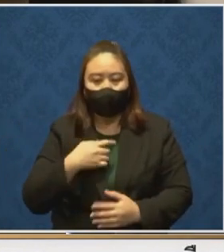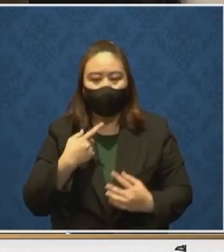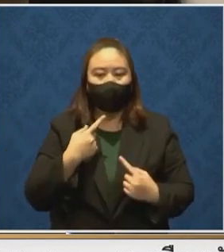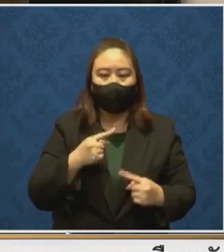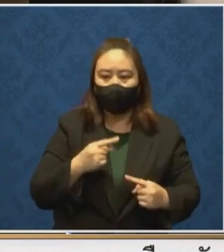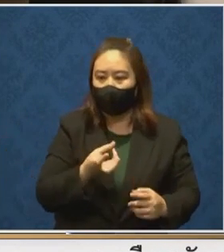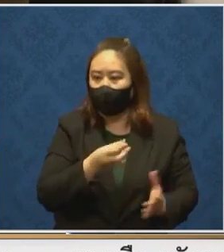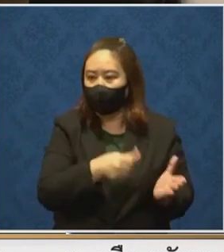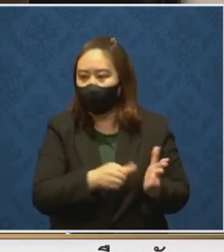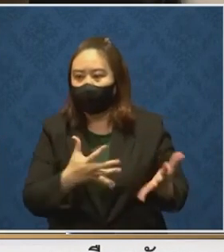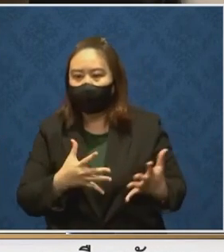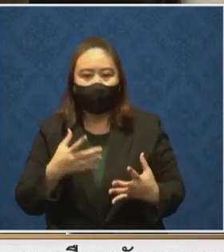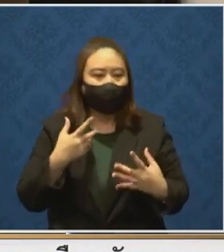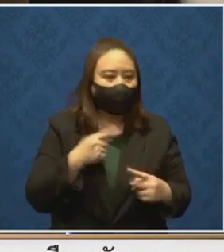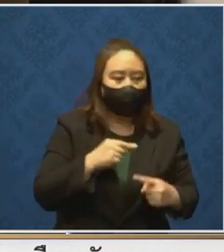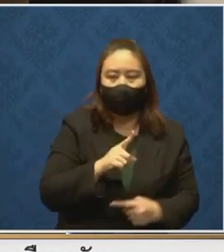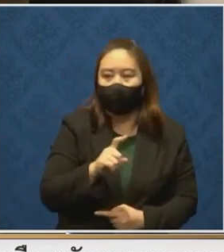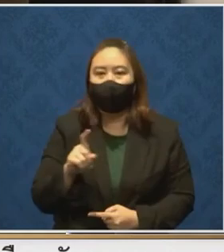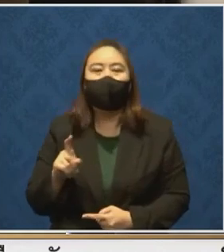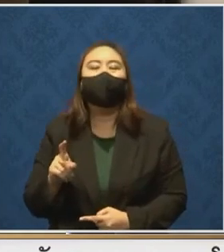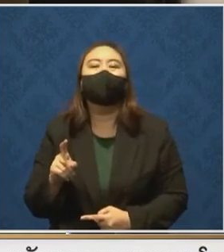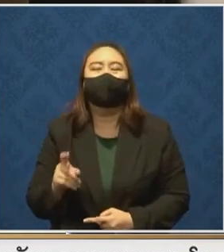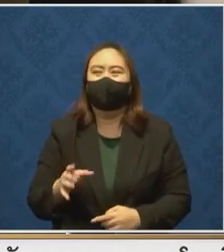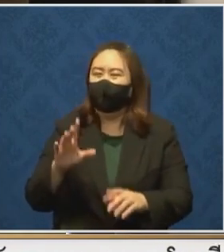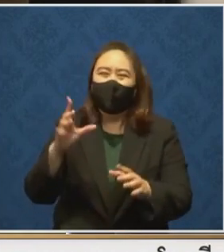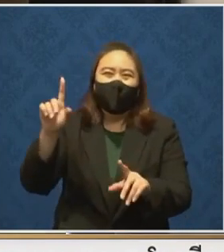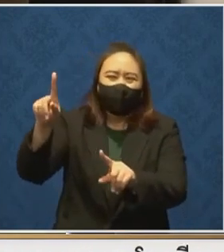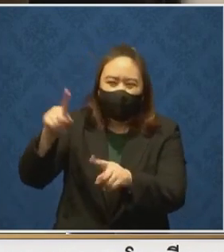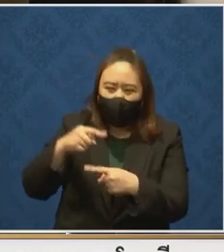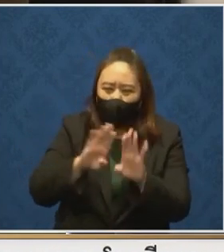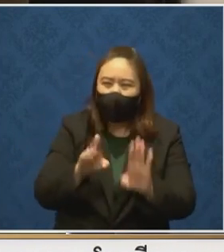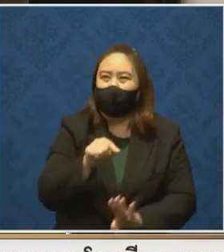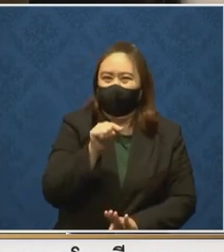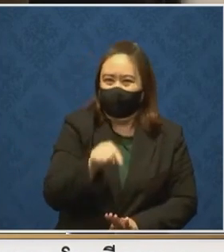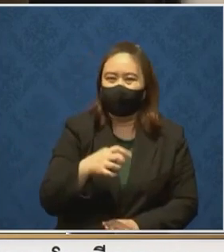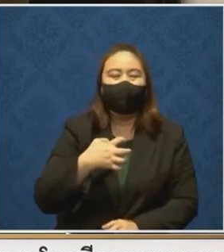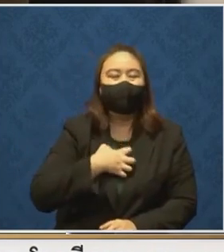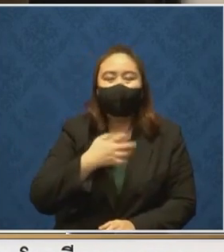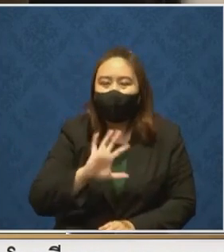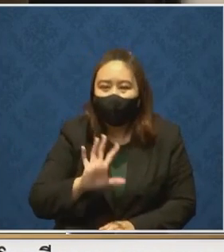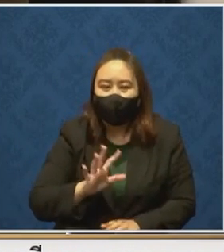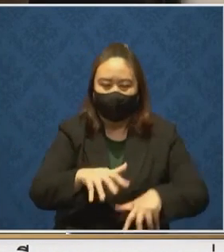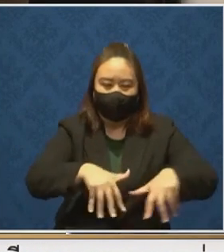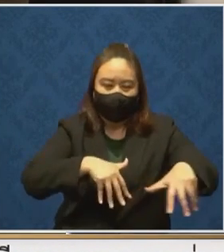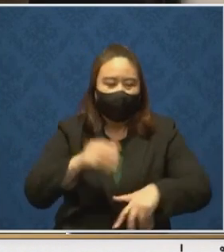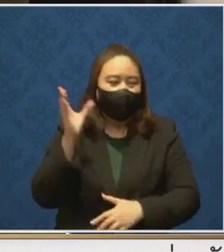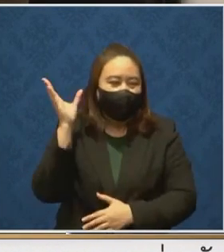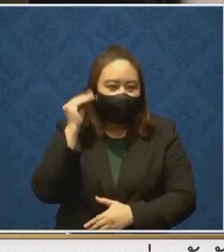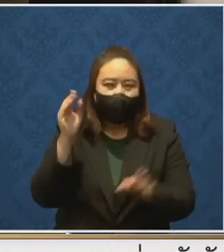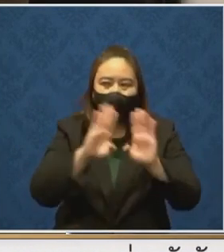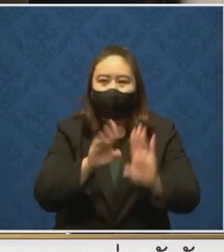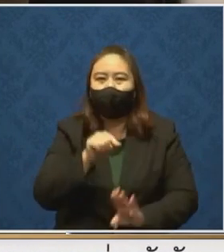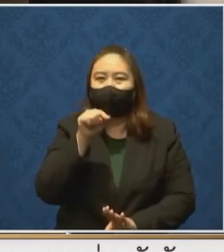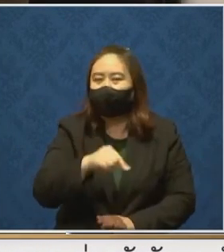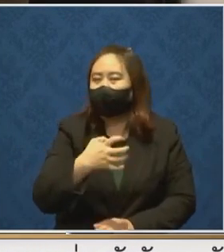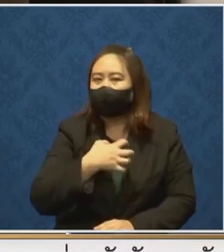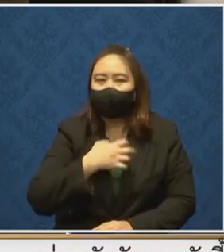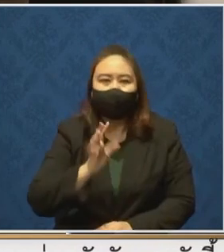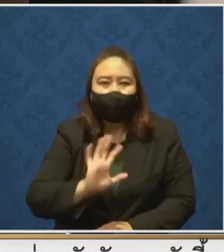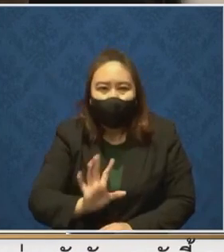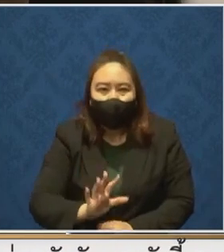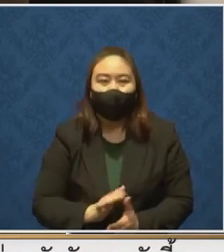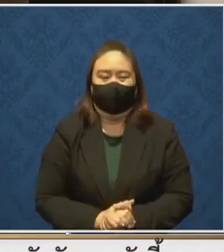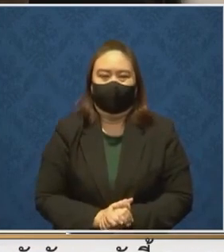ค่ะดันั้ดฉัไม่อยากฟงคำตอบแบบนี้ประชาชทประเทศไม่อยากฟังท่านตอบแบบนี้วันนี้เราอยากฟงความจิ